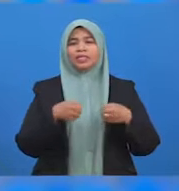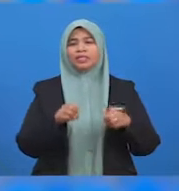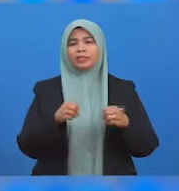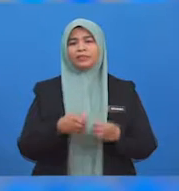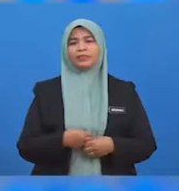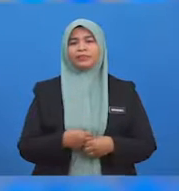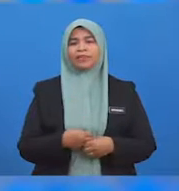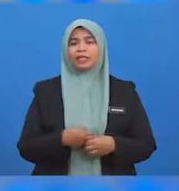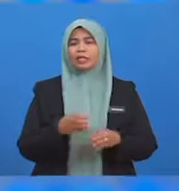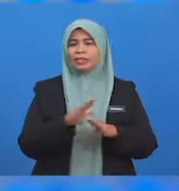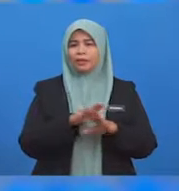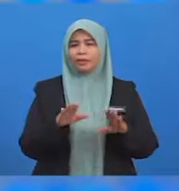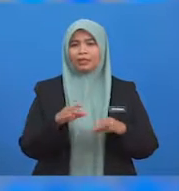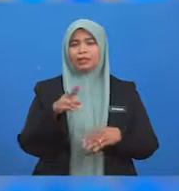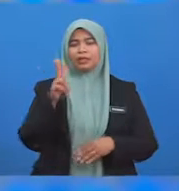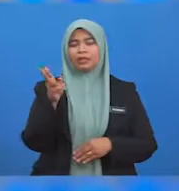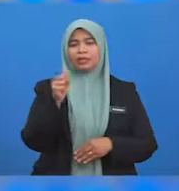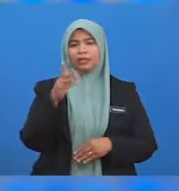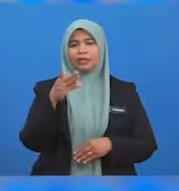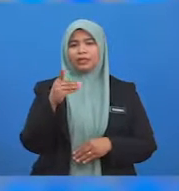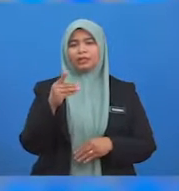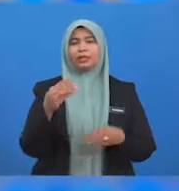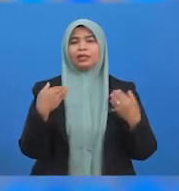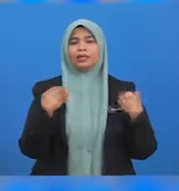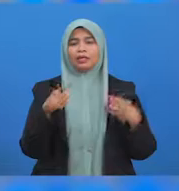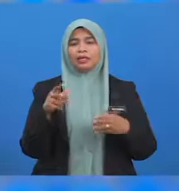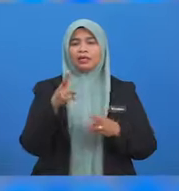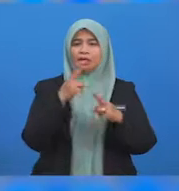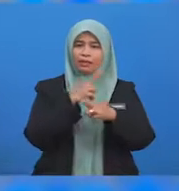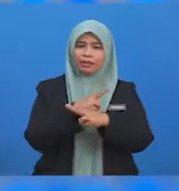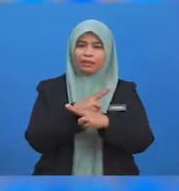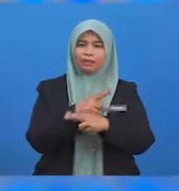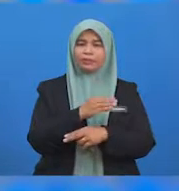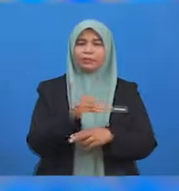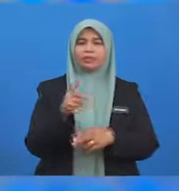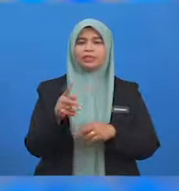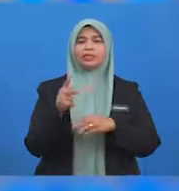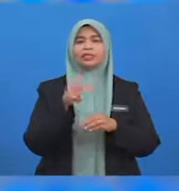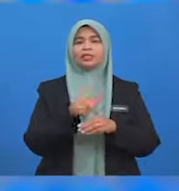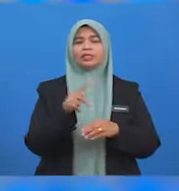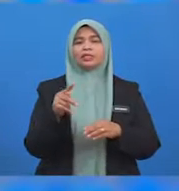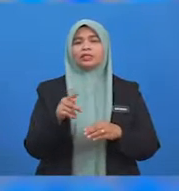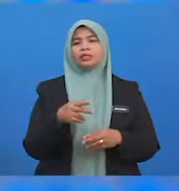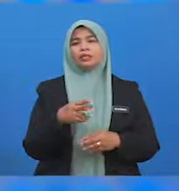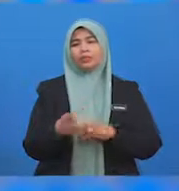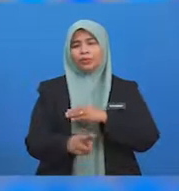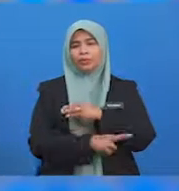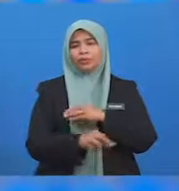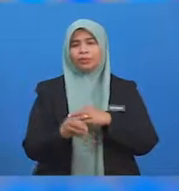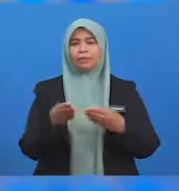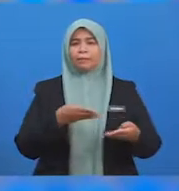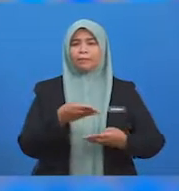sengaja tanpa hak adalah haram dan akan dikenakan hukuman balas bunuh,